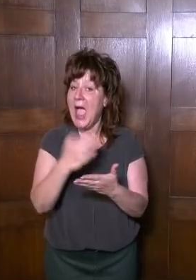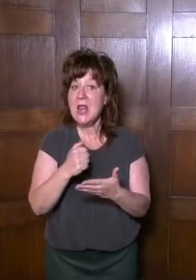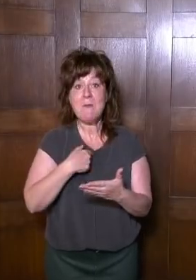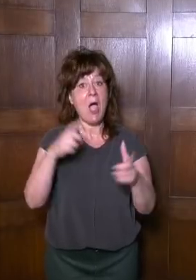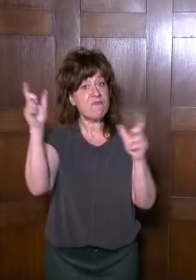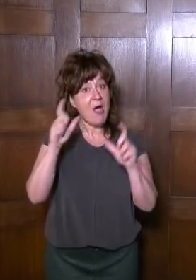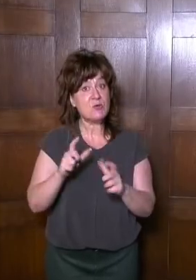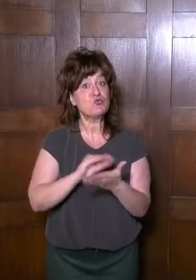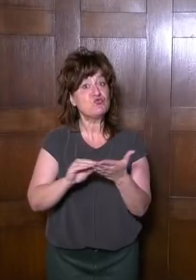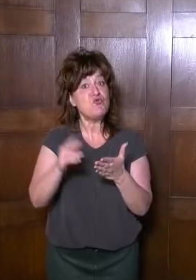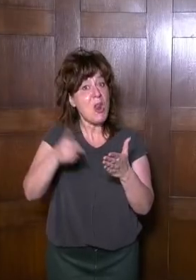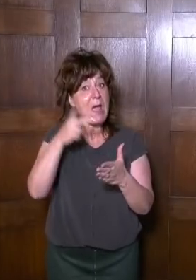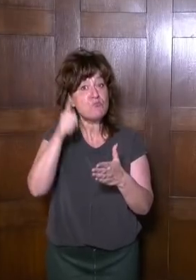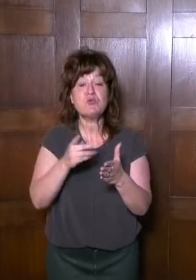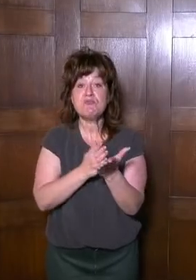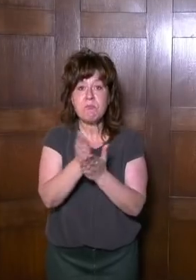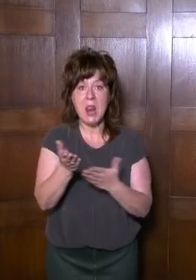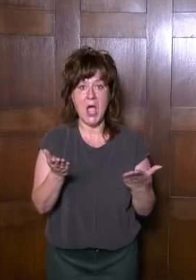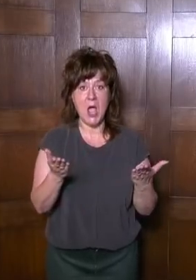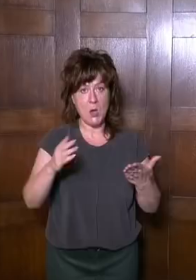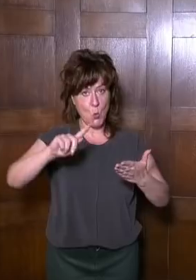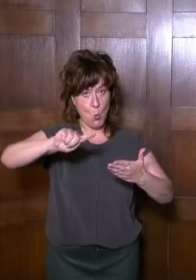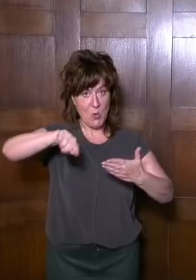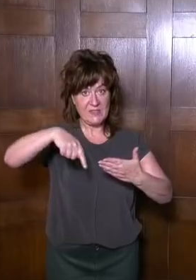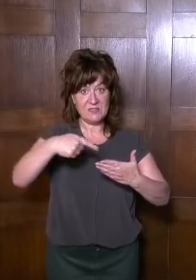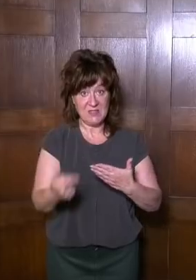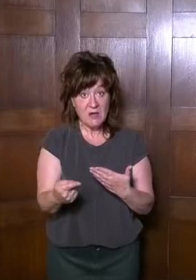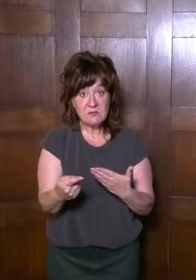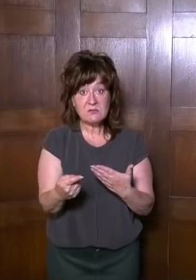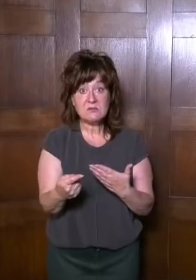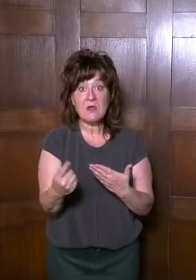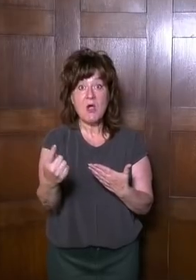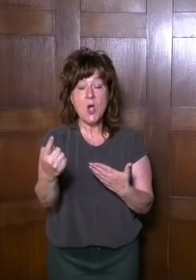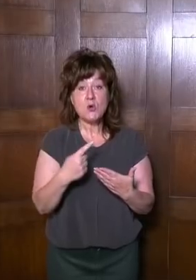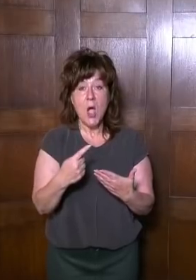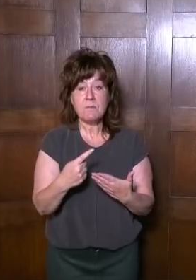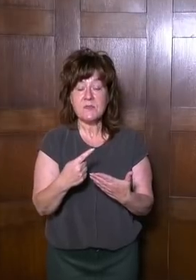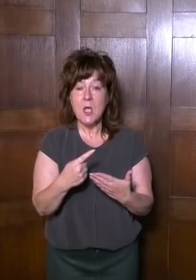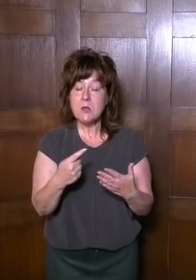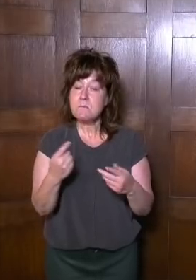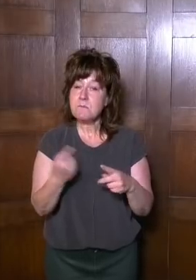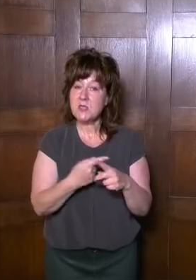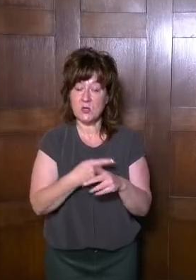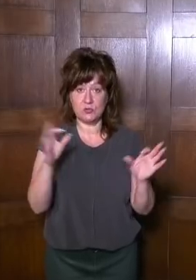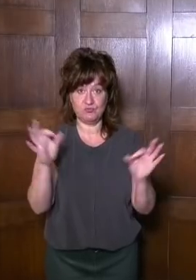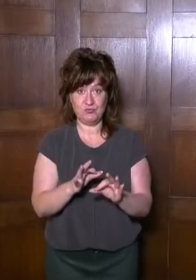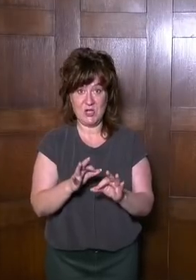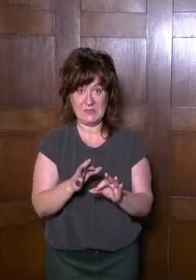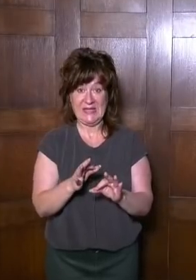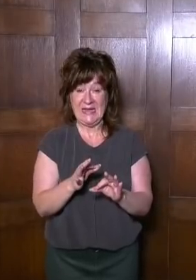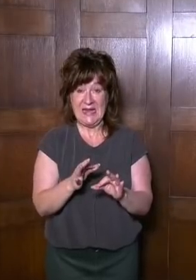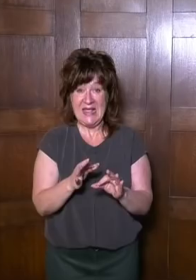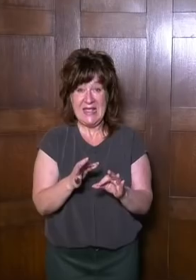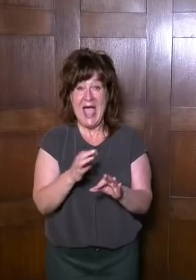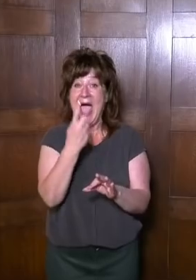müssen geplant werden. Und dann kam eigentlich das, was uns sehr zu schaffen machte. Wir mussten innerhalb von einem Monat